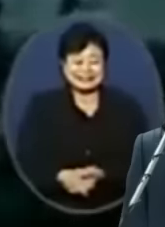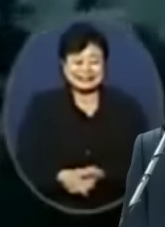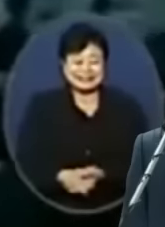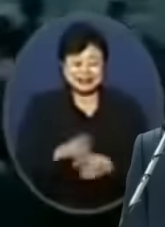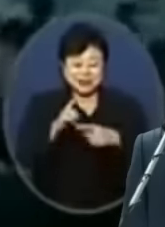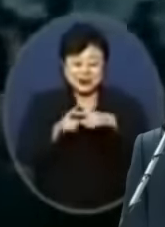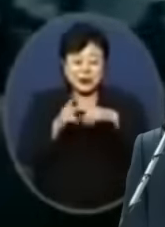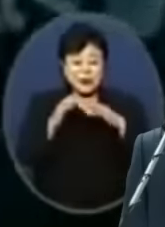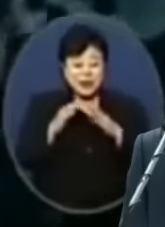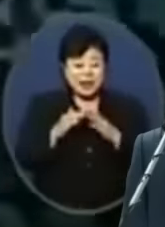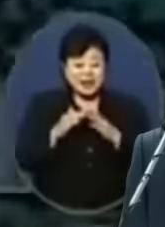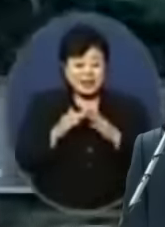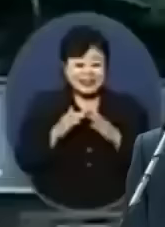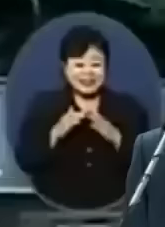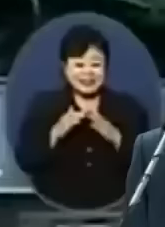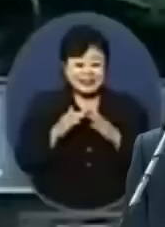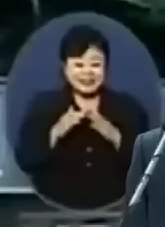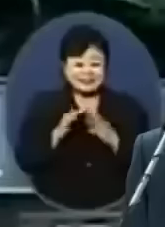교회란